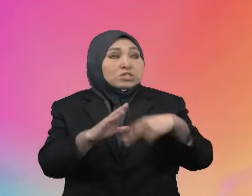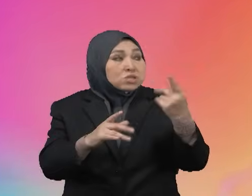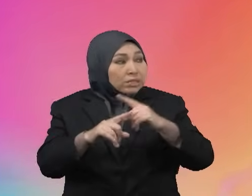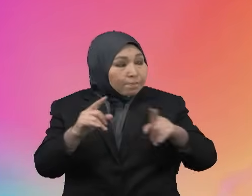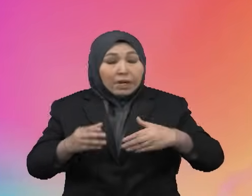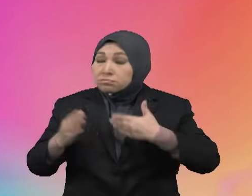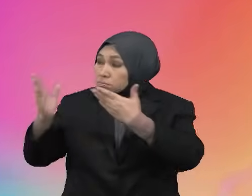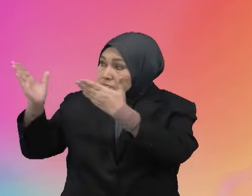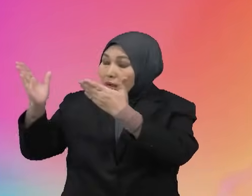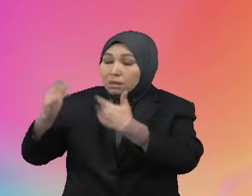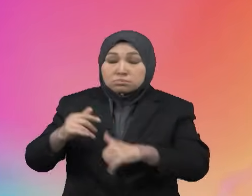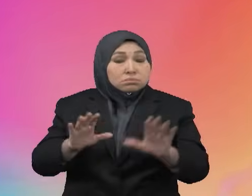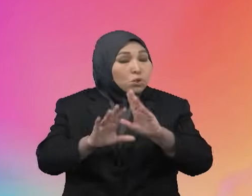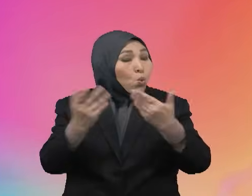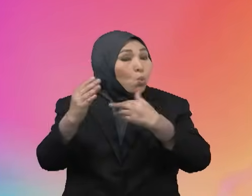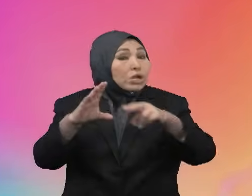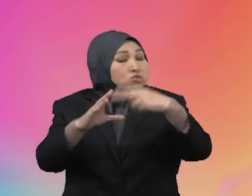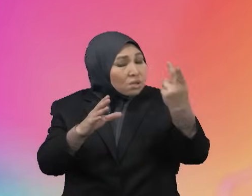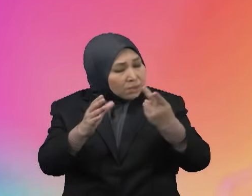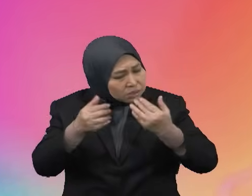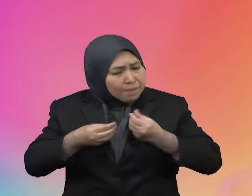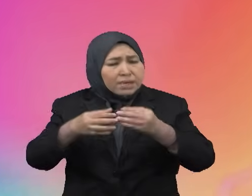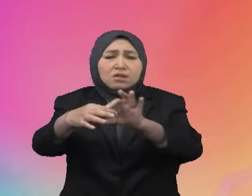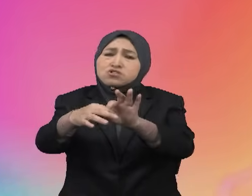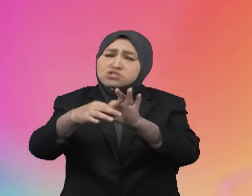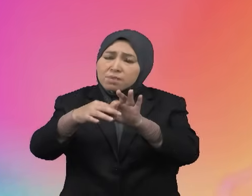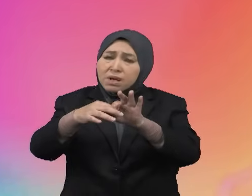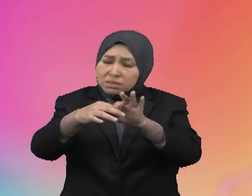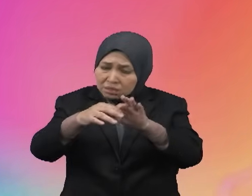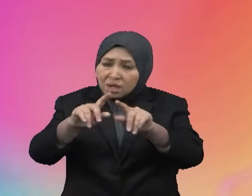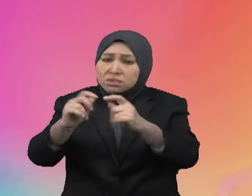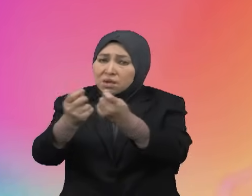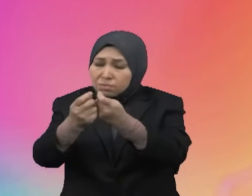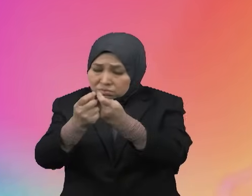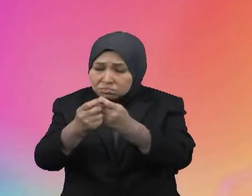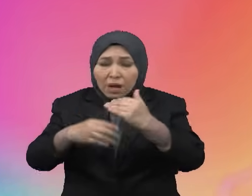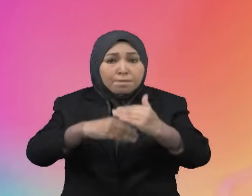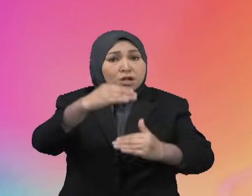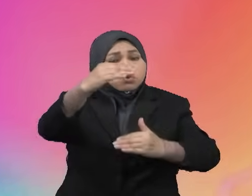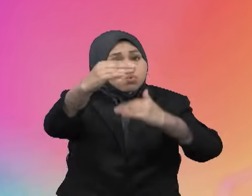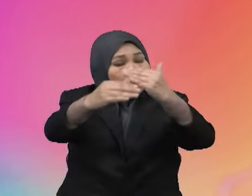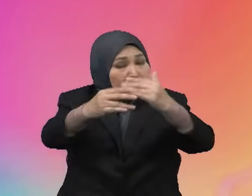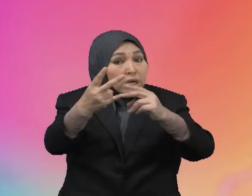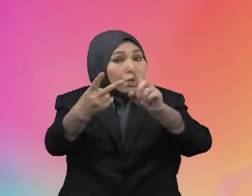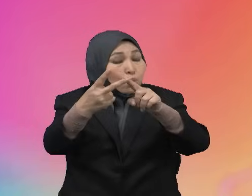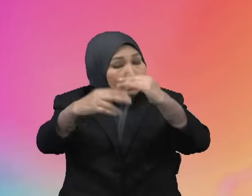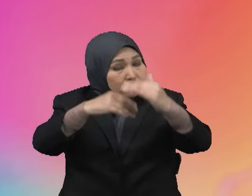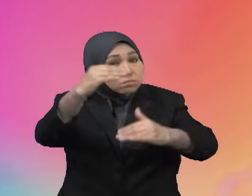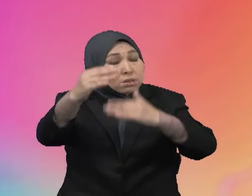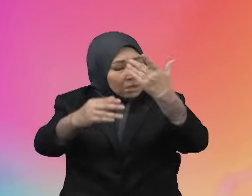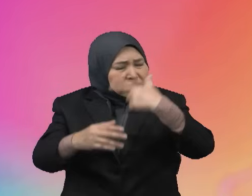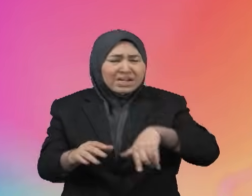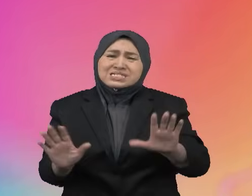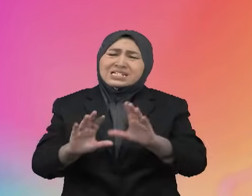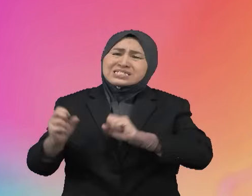kerjasama kepada ahli kumpulan menuju kejayaan. Yang pertama. Yang kedua, majukan diri ke hadapan dan tidak bersikap